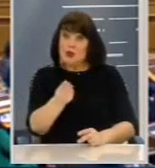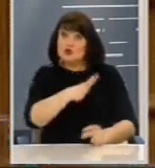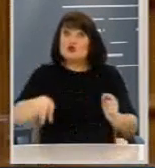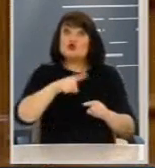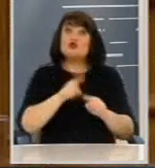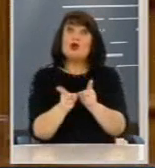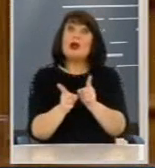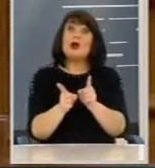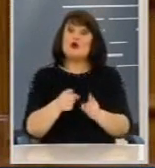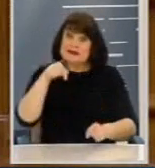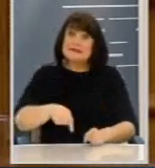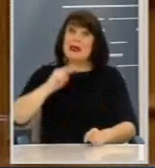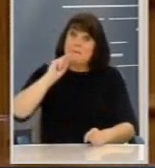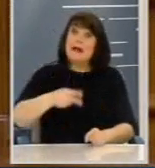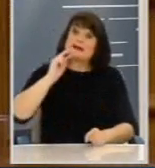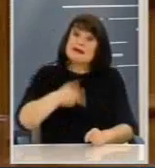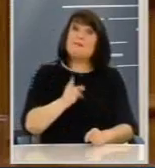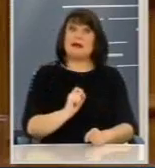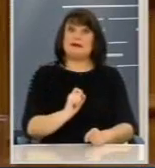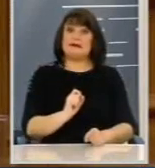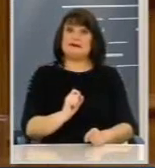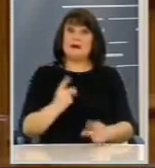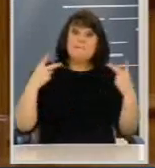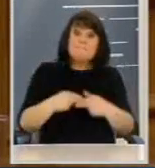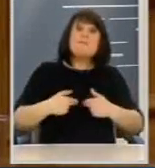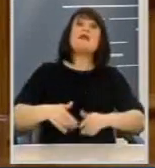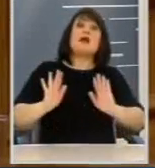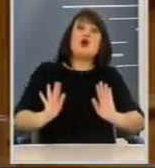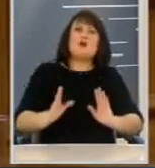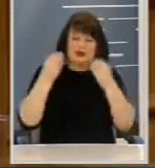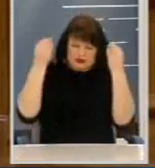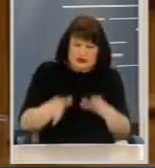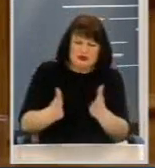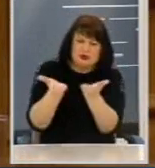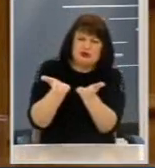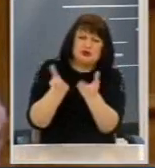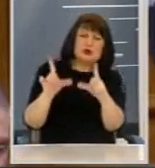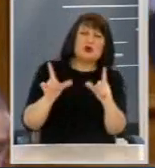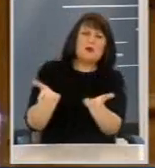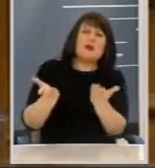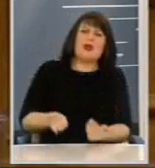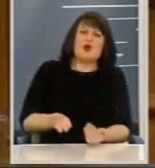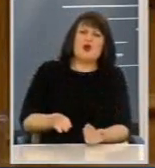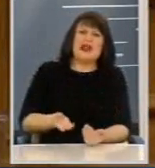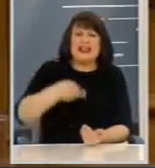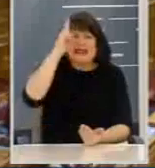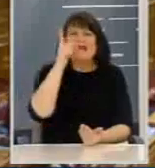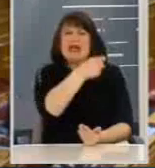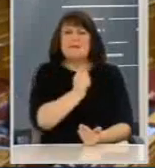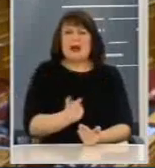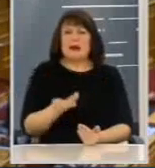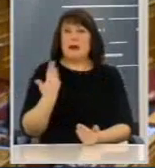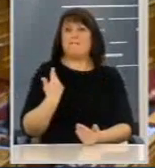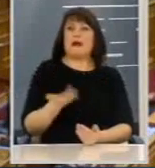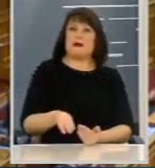πάρει απαντήσεις σήμερα ο κύριος Μητσοτάκης για αυτή την άθλια παρουσία του εδώ στο βήμα της Βουλής αλλά και στο Βερολίνο λίγες